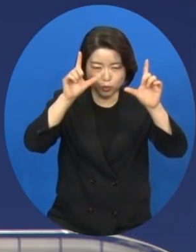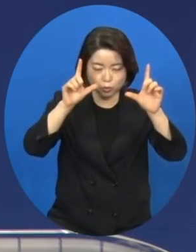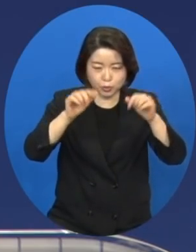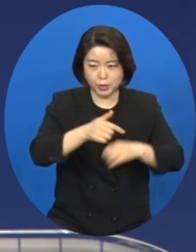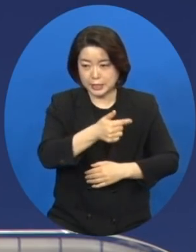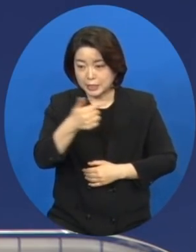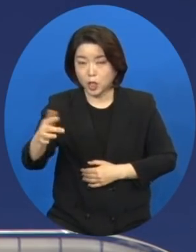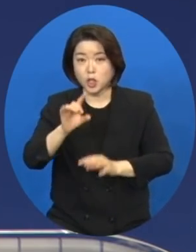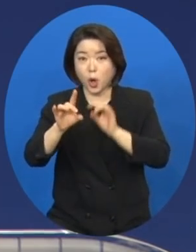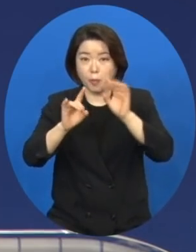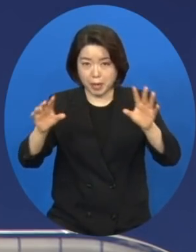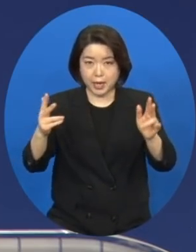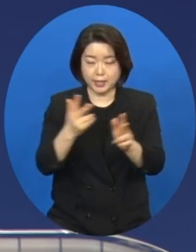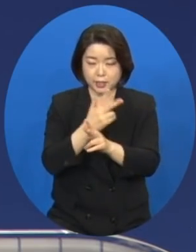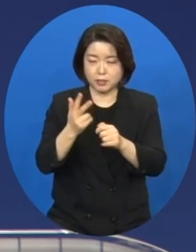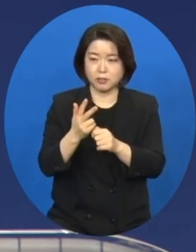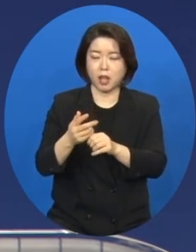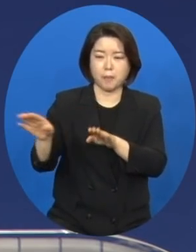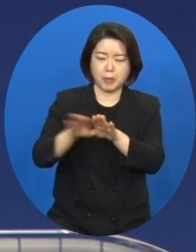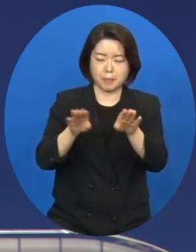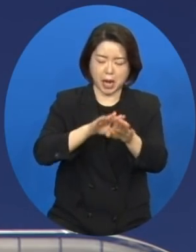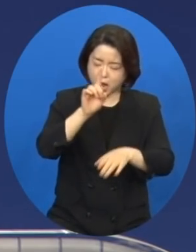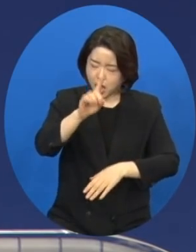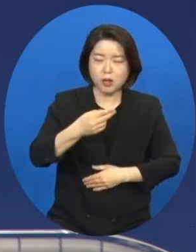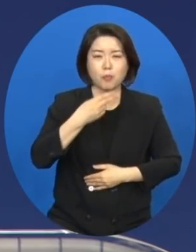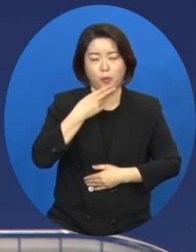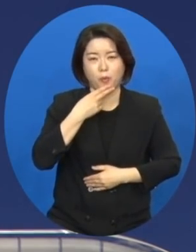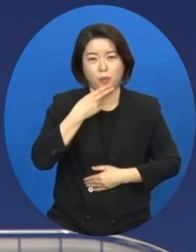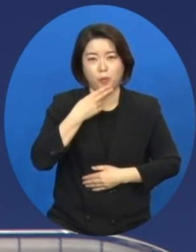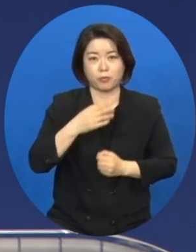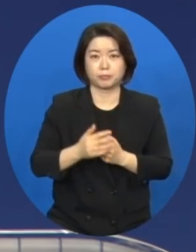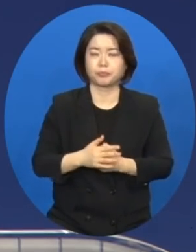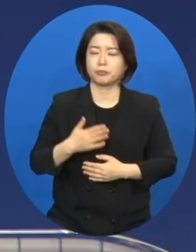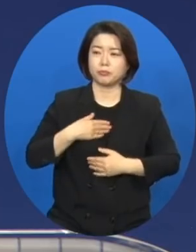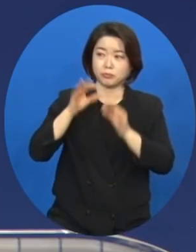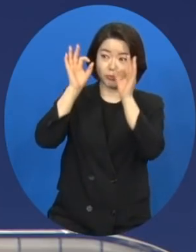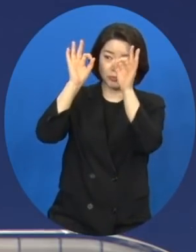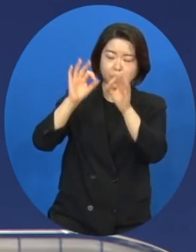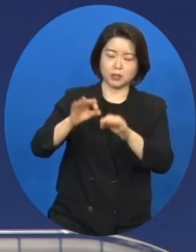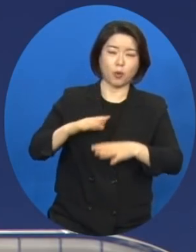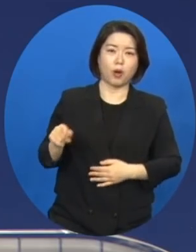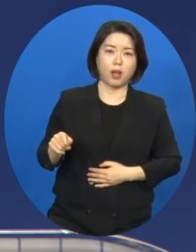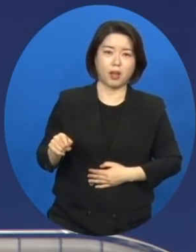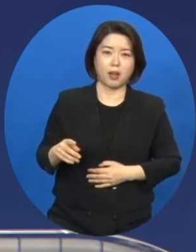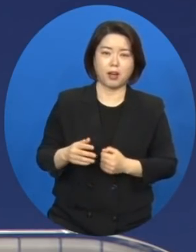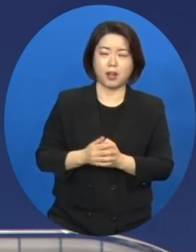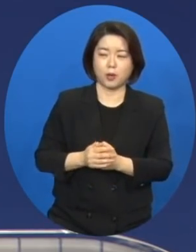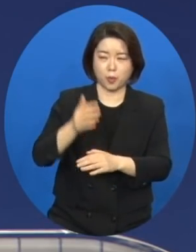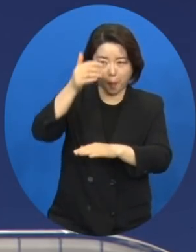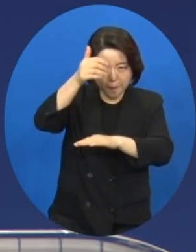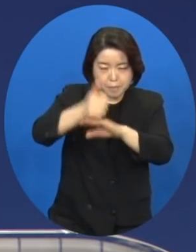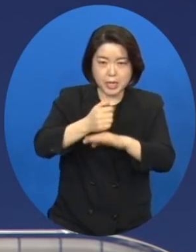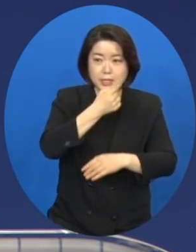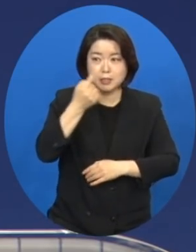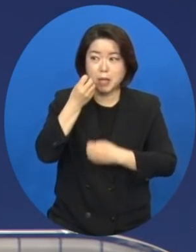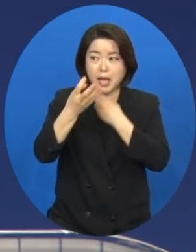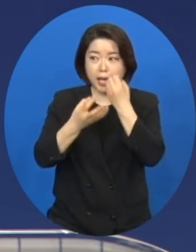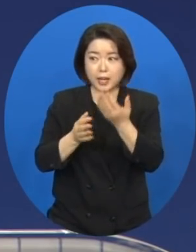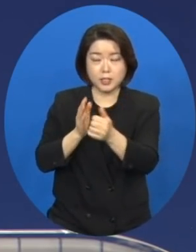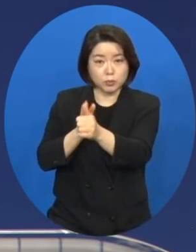했는데 개근을 하셨어요. 제가 봐도 놀라워서 나중에 간증을 요청을